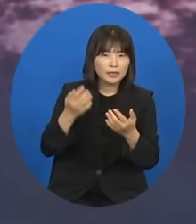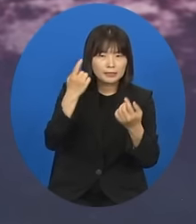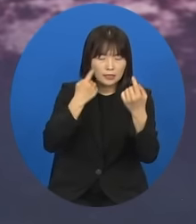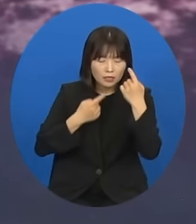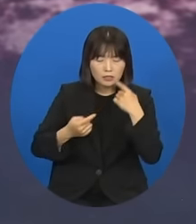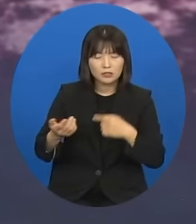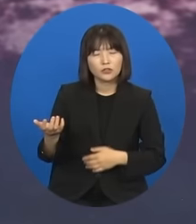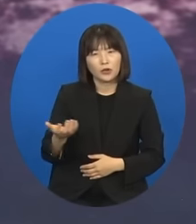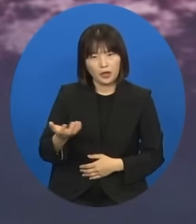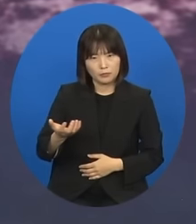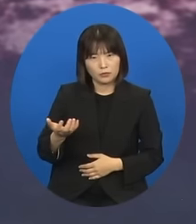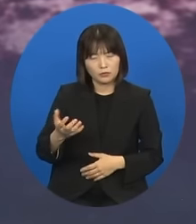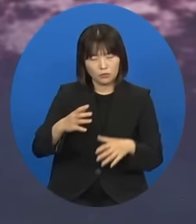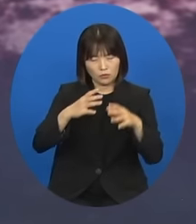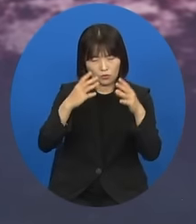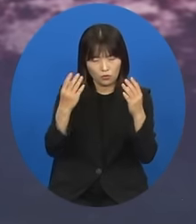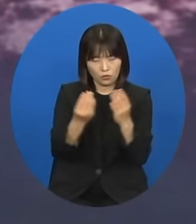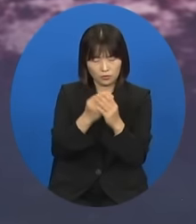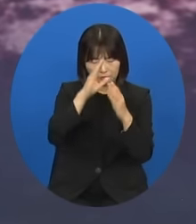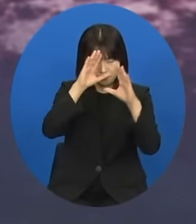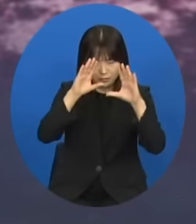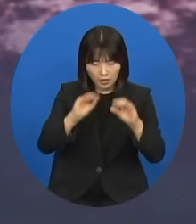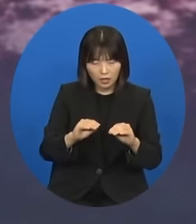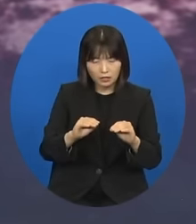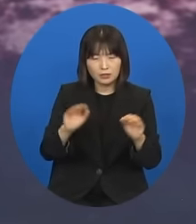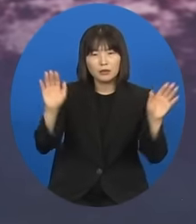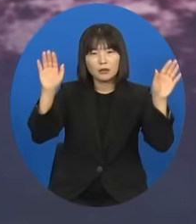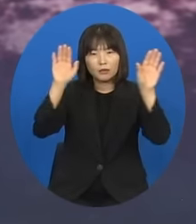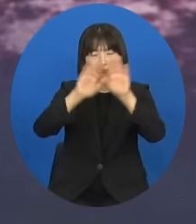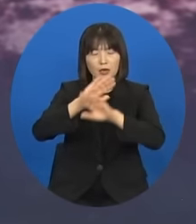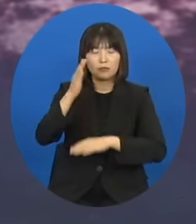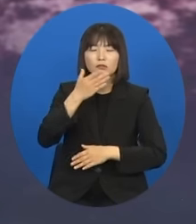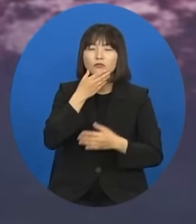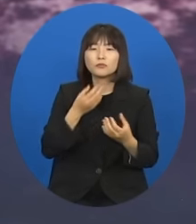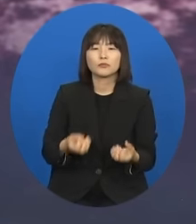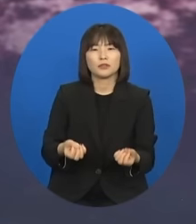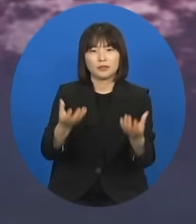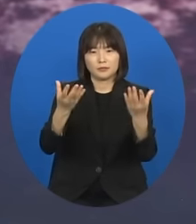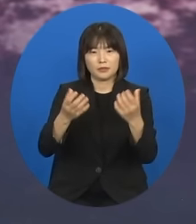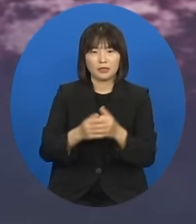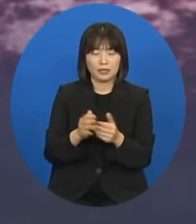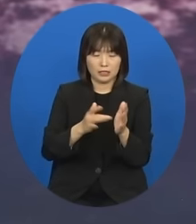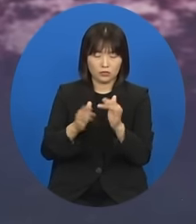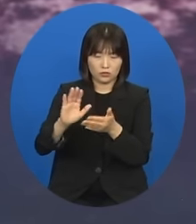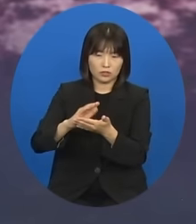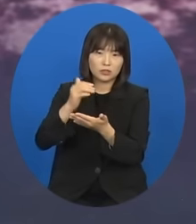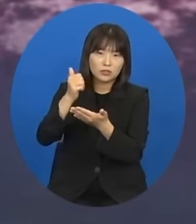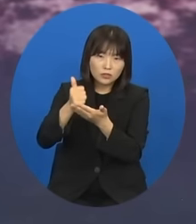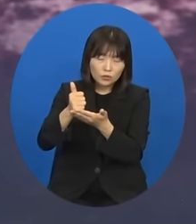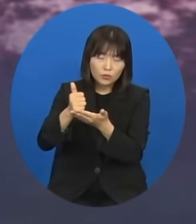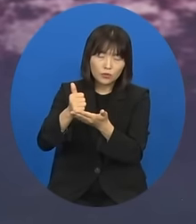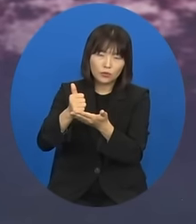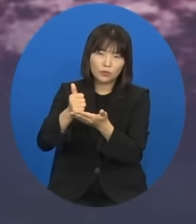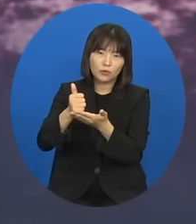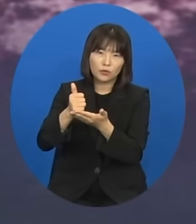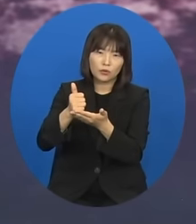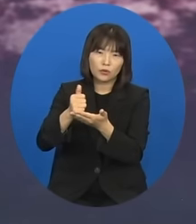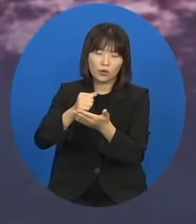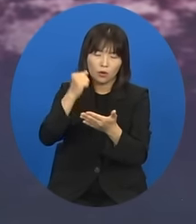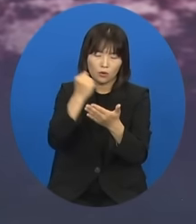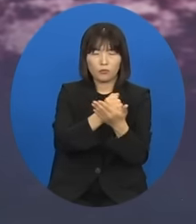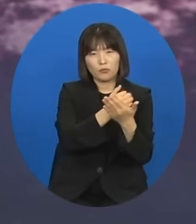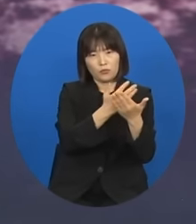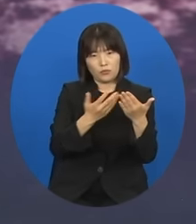아픔이 온전한 치유를 누리는이 전역이 되시기를 축복합니다 아멘 예수 그리스도 그분께서 우리 그분의 보혈을